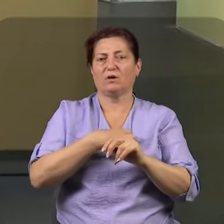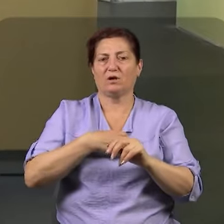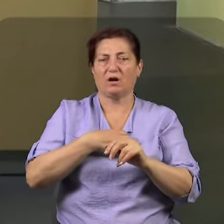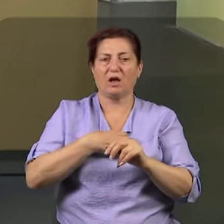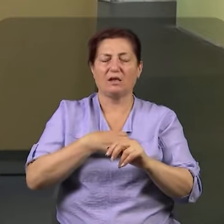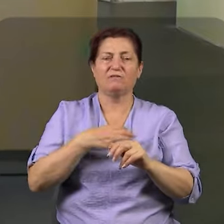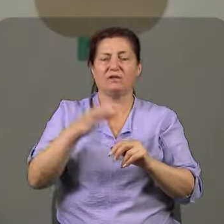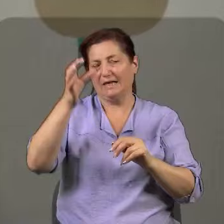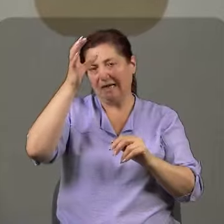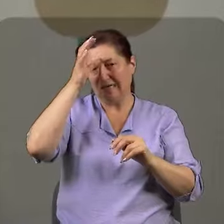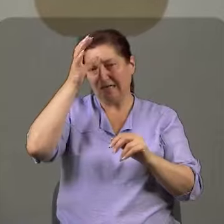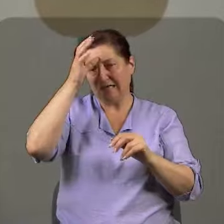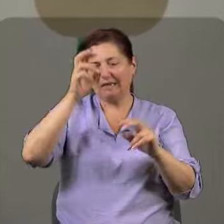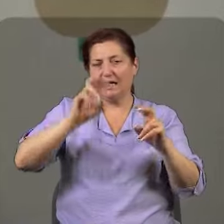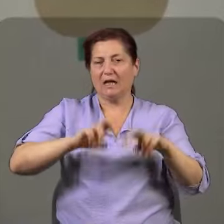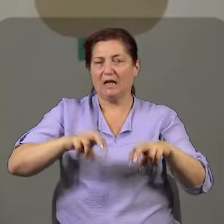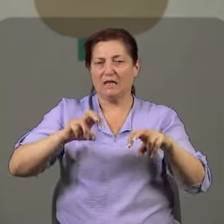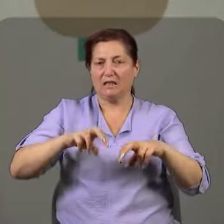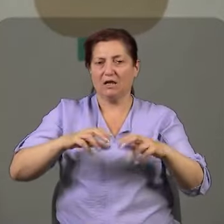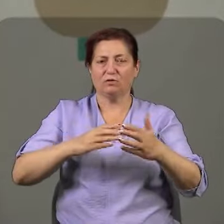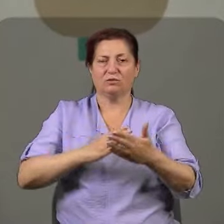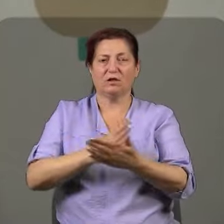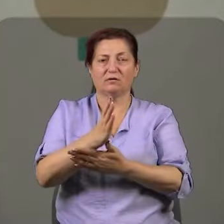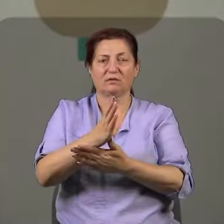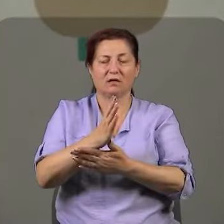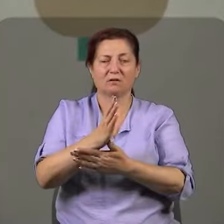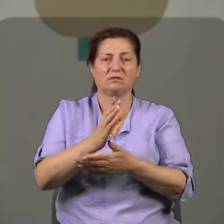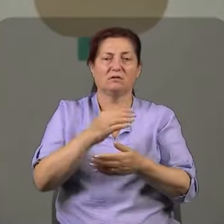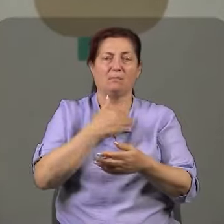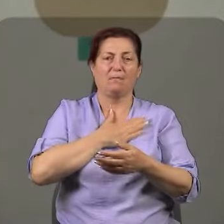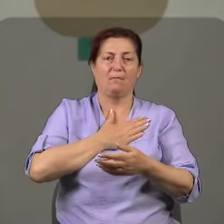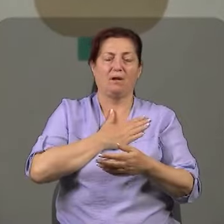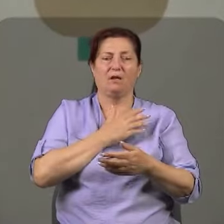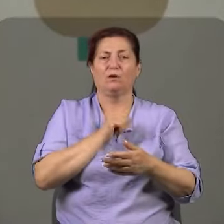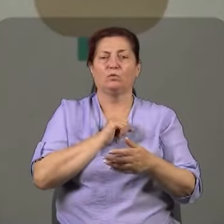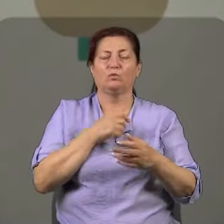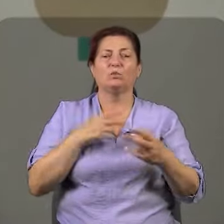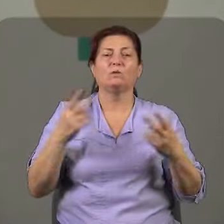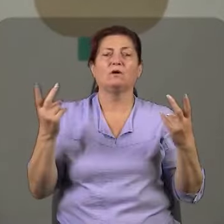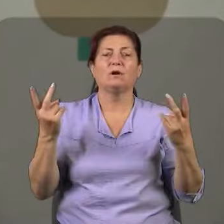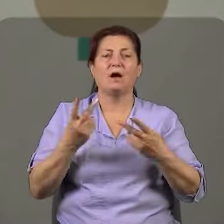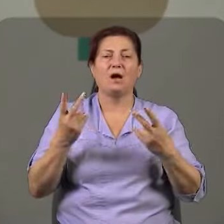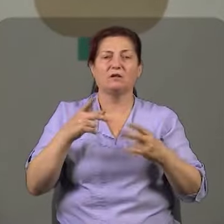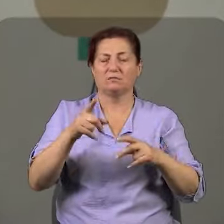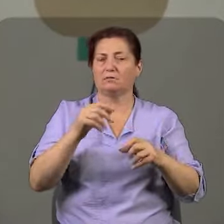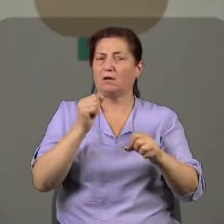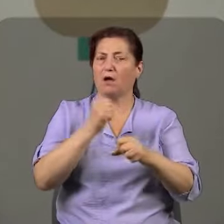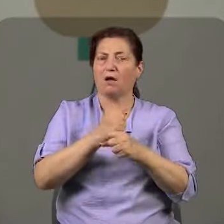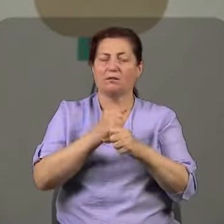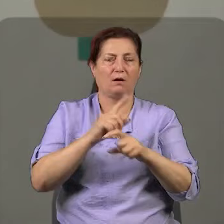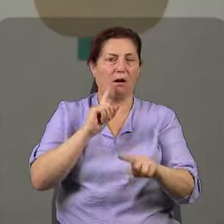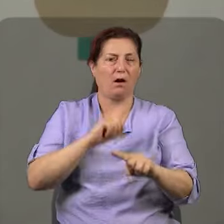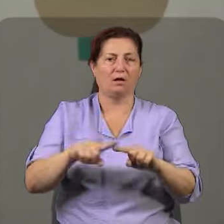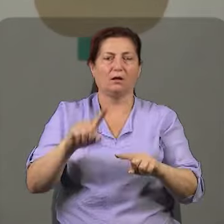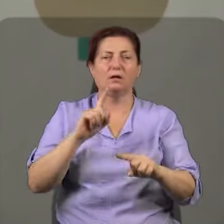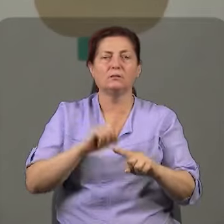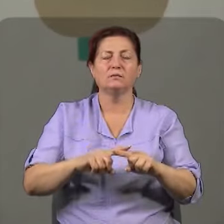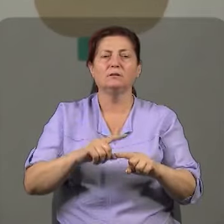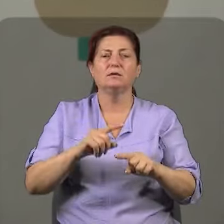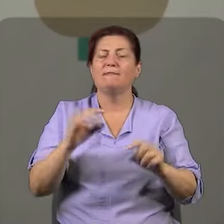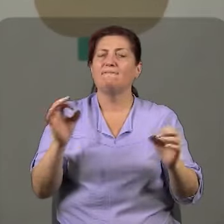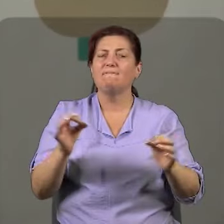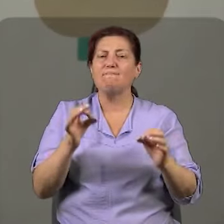գիտական հետազոտությունների եւ մշակումների կարողությունները զարգացնել բխելով մեր երկրի կարիքներից, ու դա անել արագ, հա, եւ ոչինչ